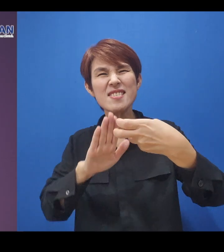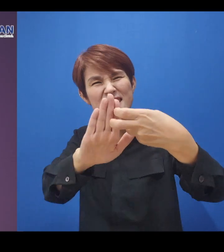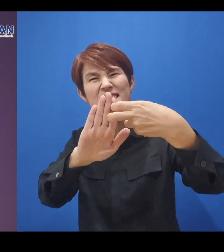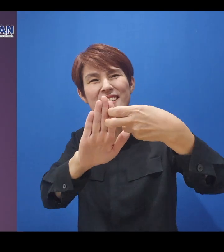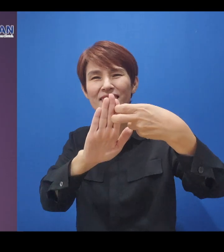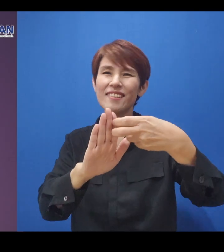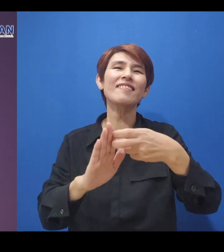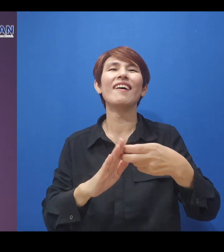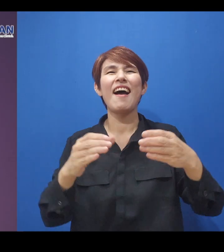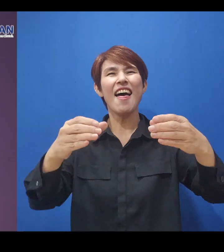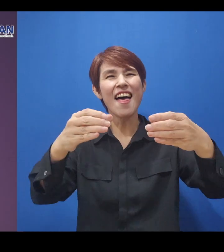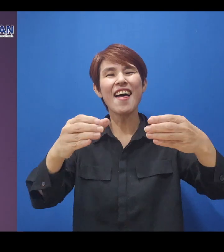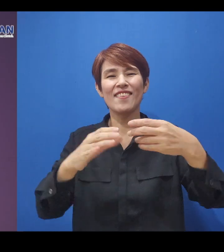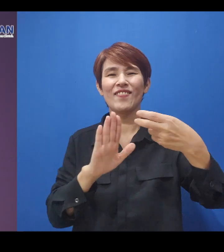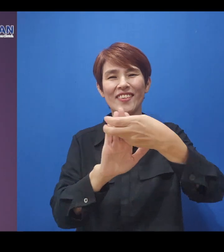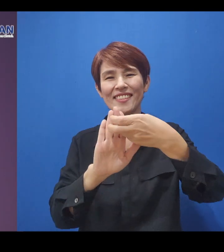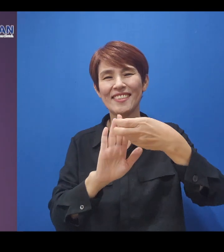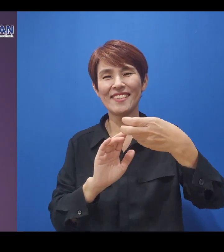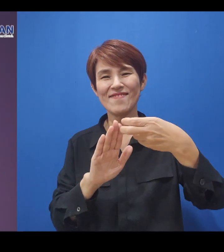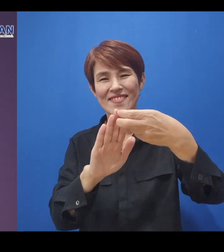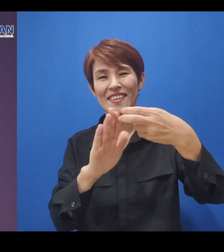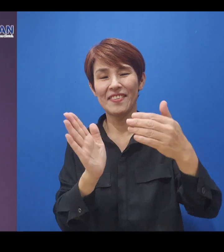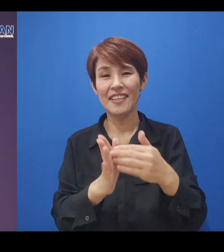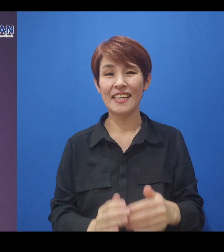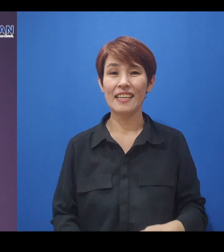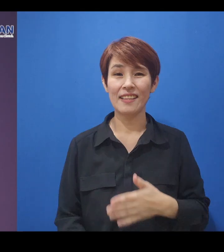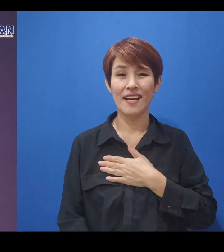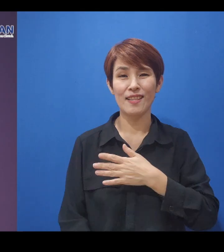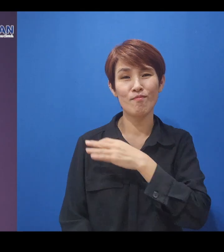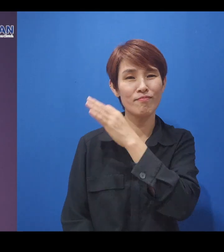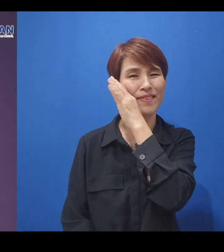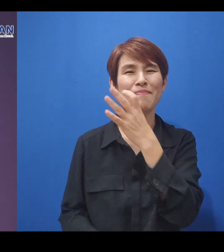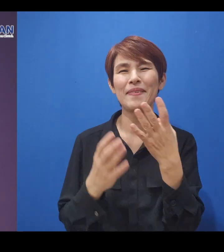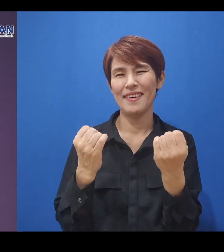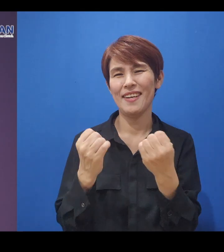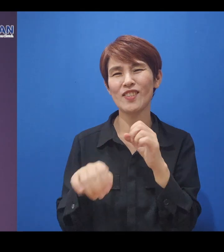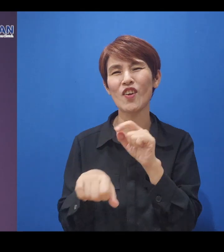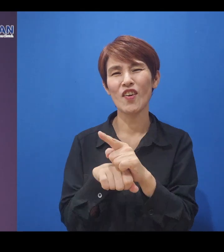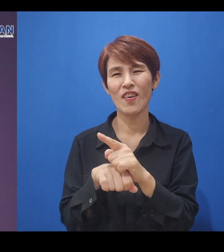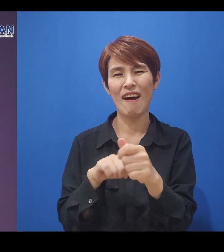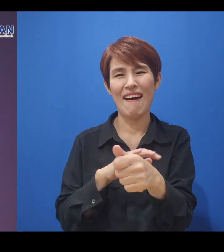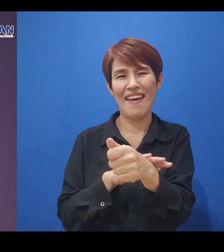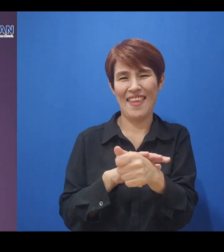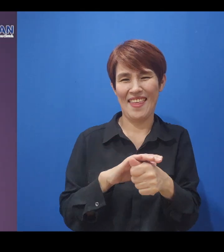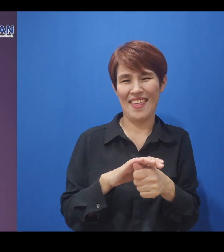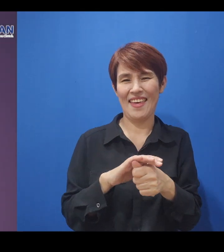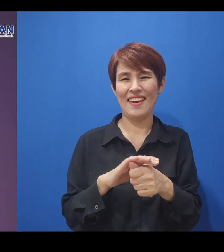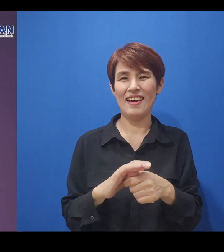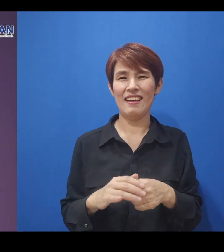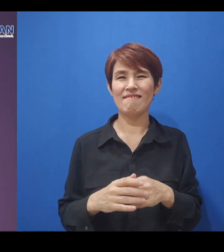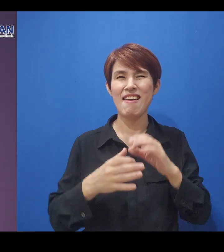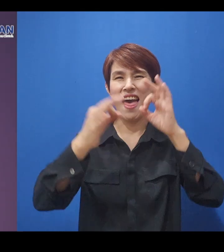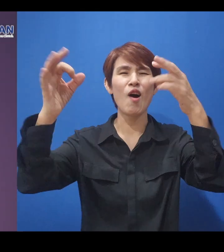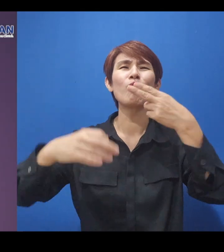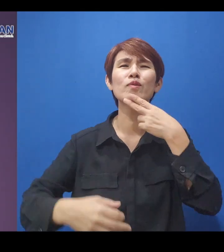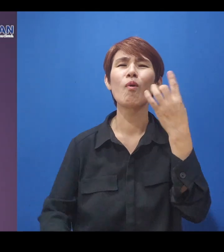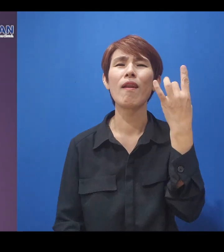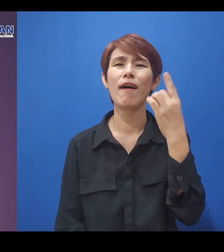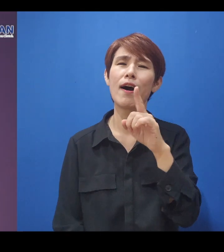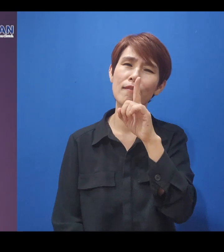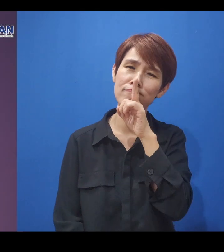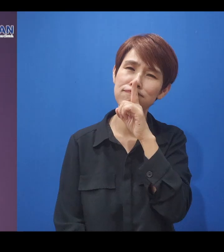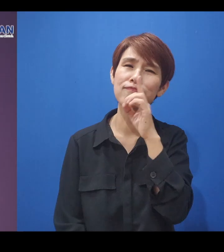멀리서 보고 있다가 저는 좀 성격이 부끄러움도 많고요. 밖에 나가면 소리를 안 내요, 아예. 그냥 조용히